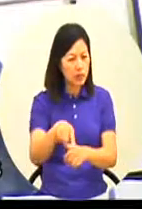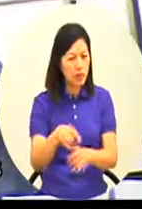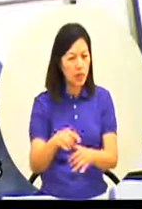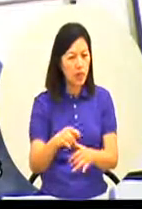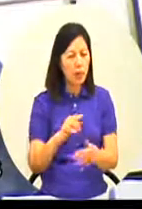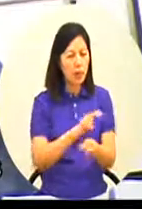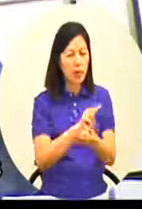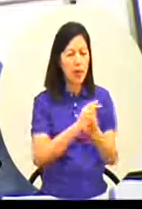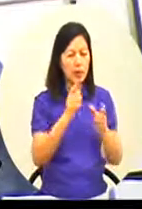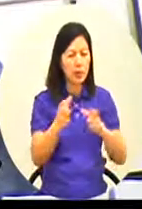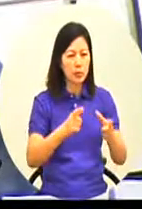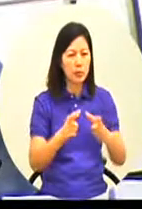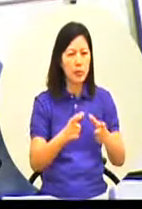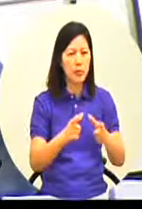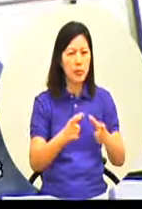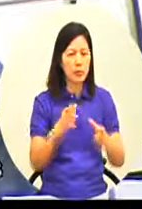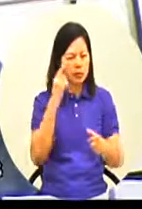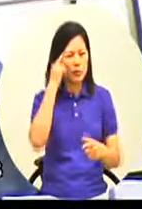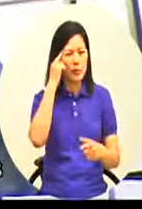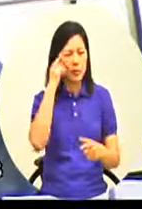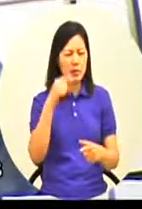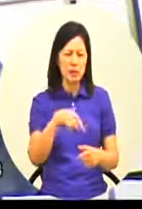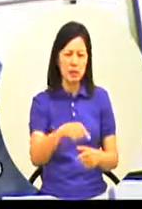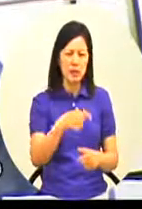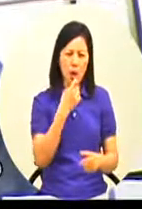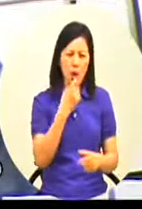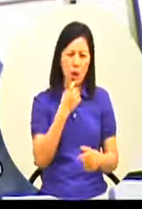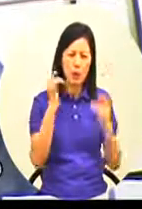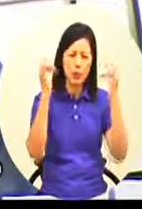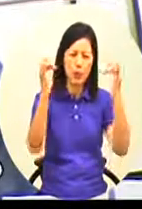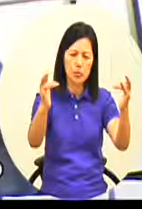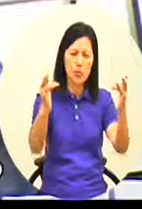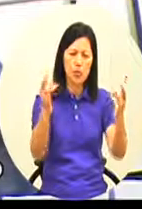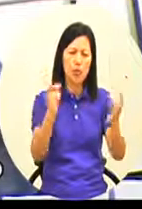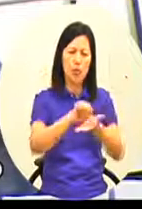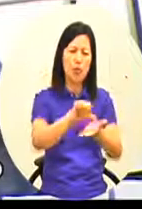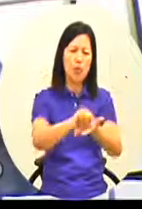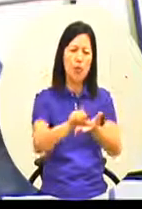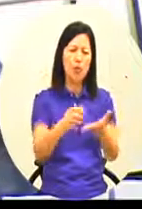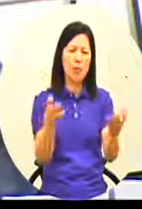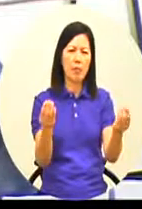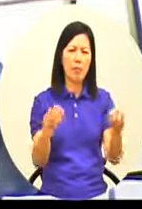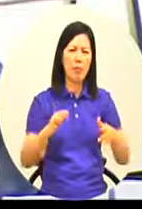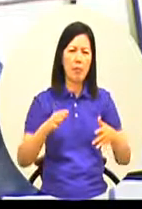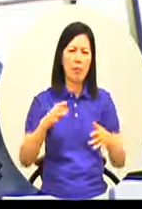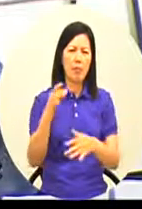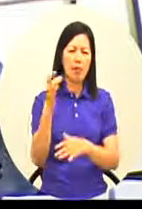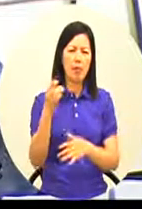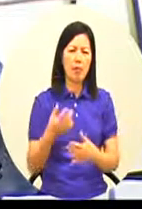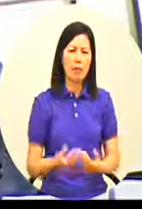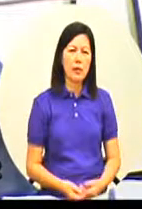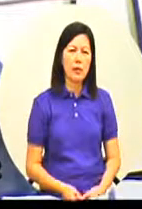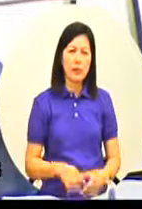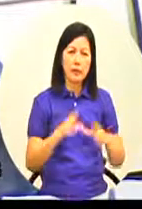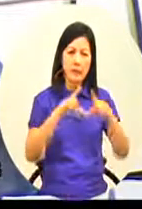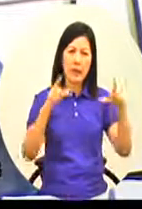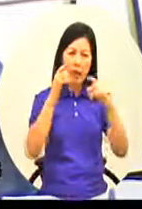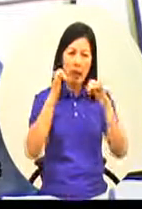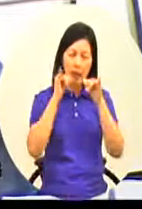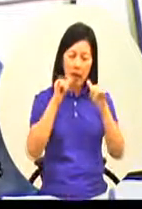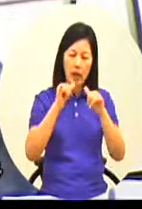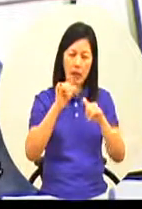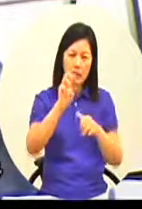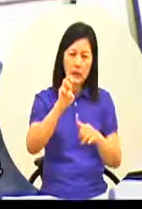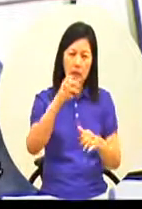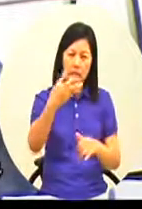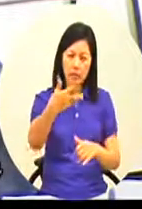人刚刚就没有这个绿树可以来承应了哈。那我们在大寮整个38区